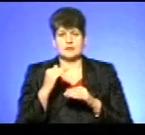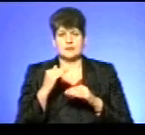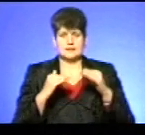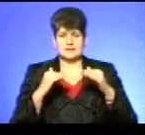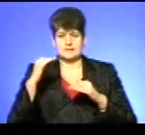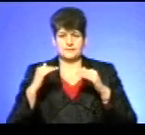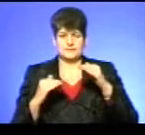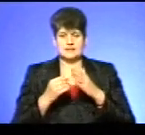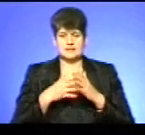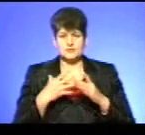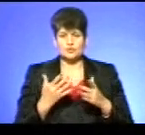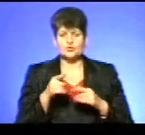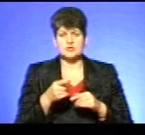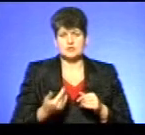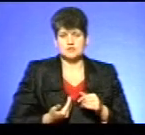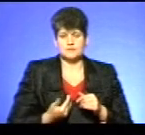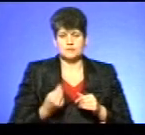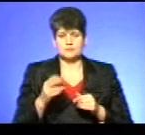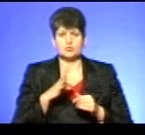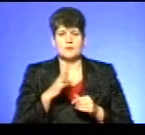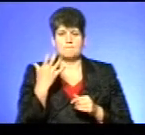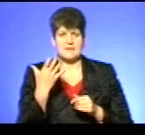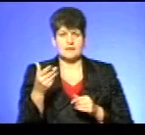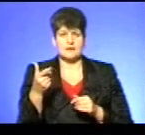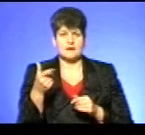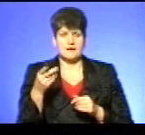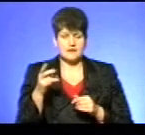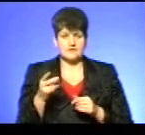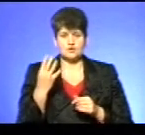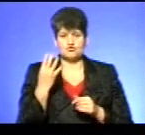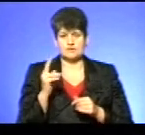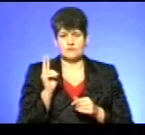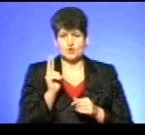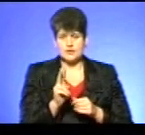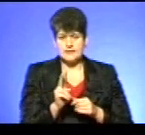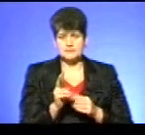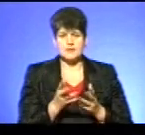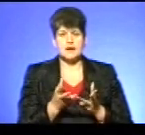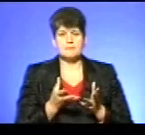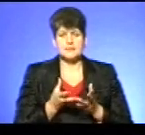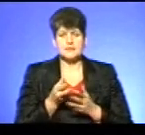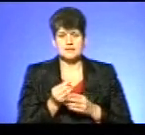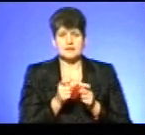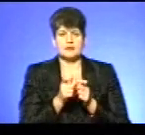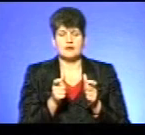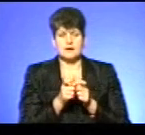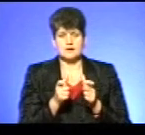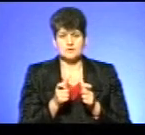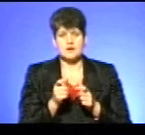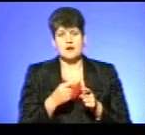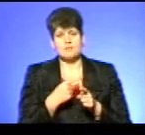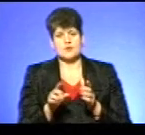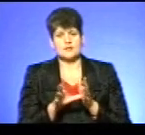проїзд. Тоді він становив готівкою 5 гривень у маршрутках і 4 у трулейбусах. При розрахунку карткою Тернополянина або